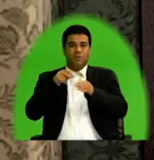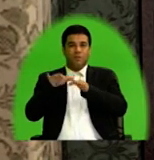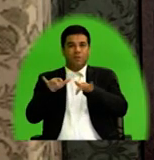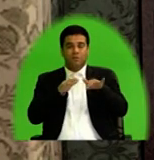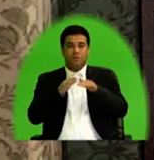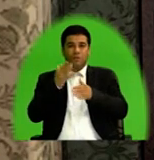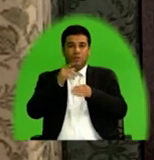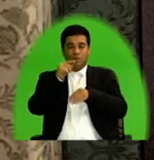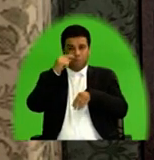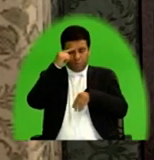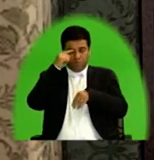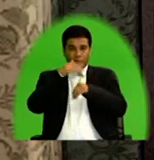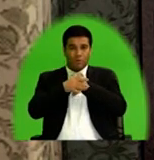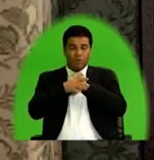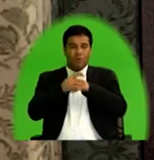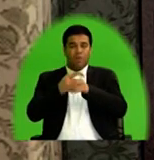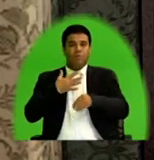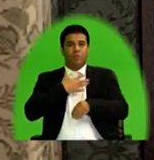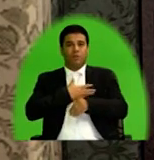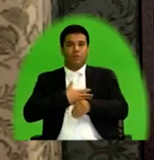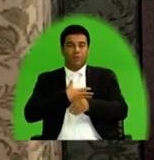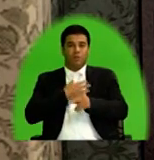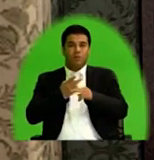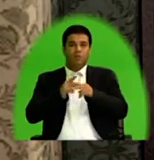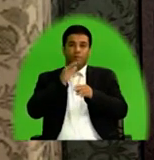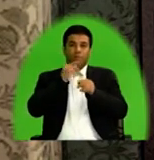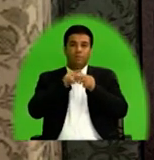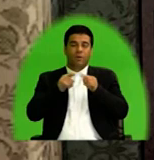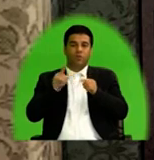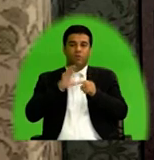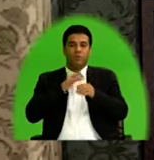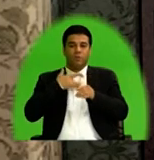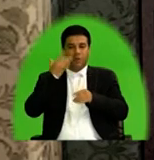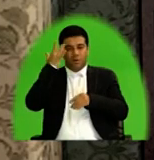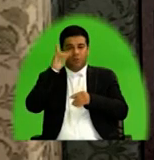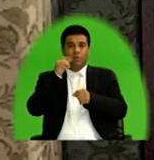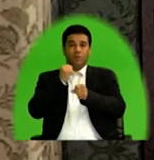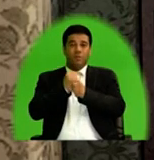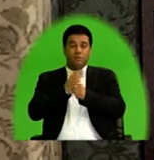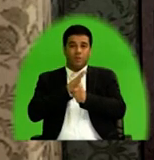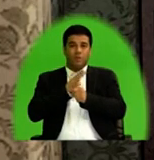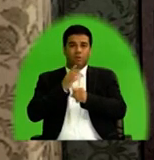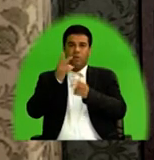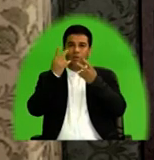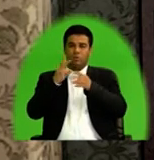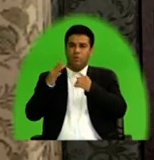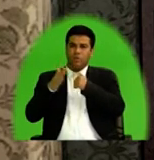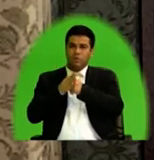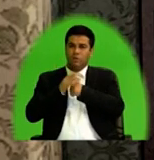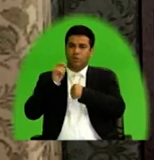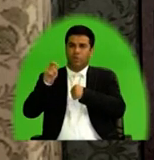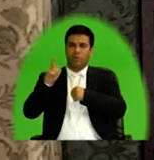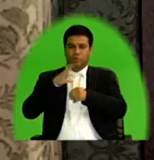он не будет осознавать и переживать тот момент, когда он совершил этот поступок. Не стоит его наказывать,